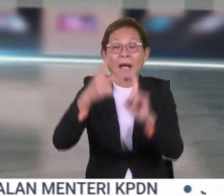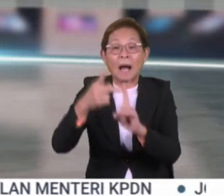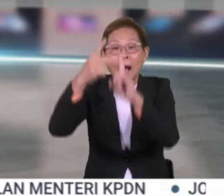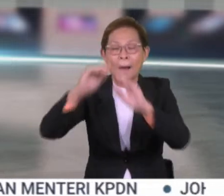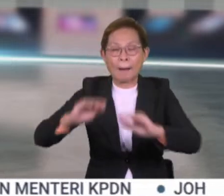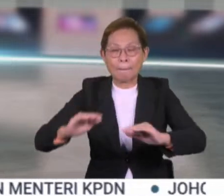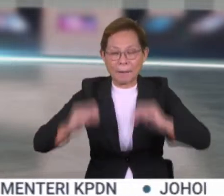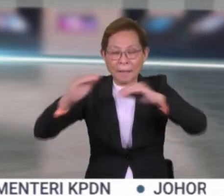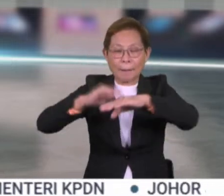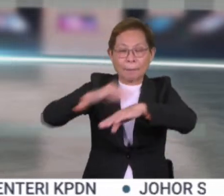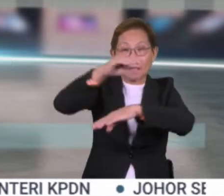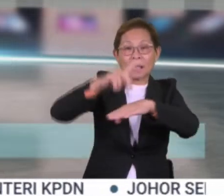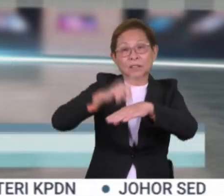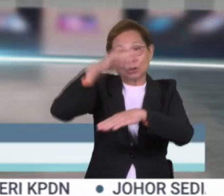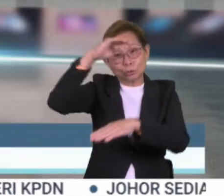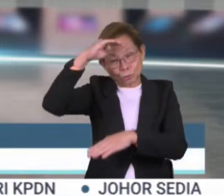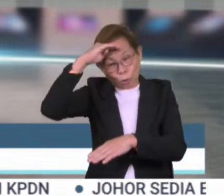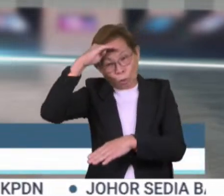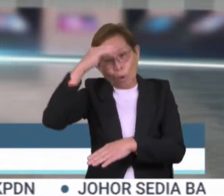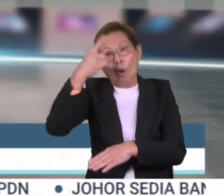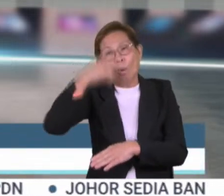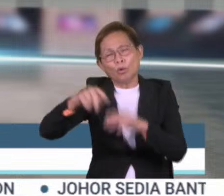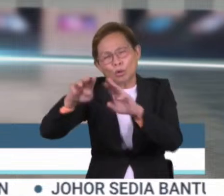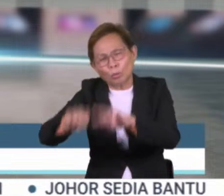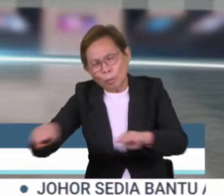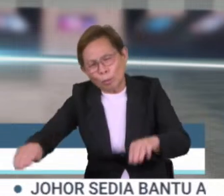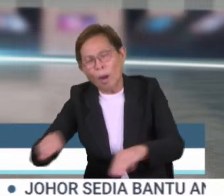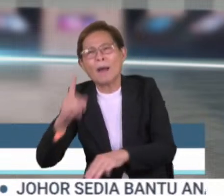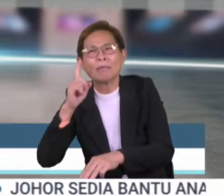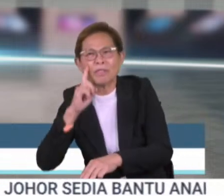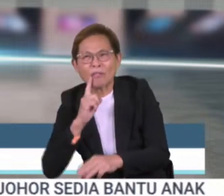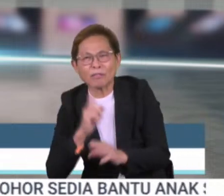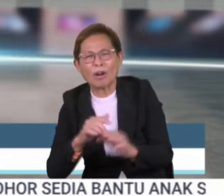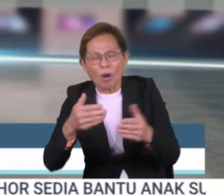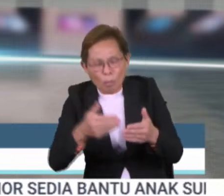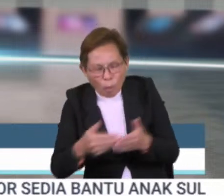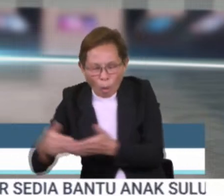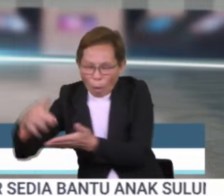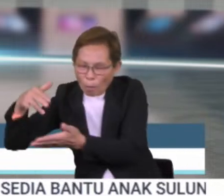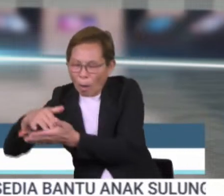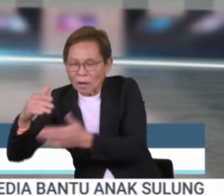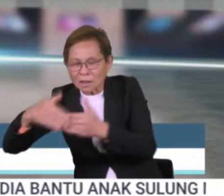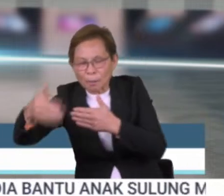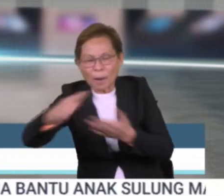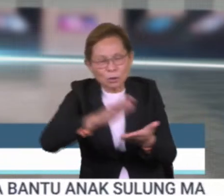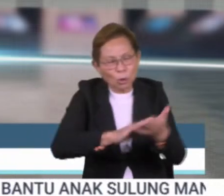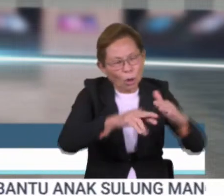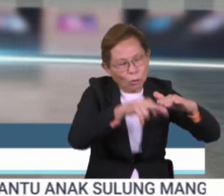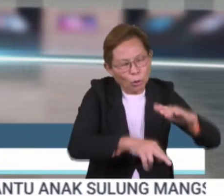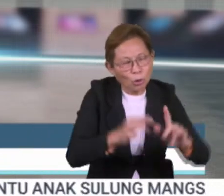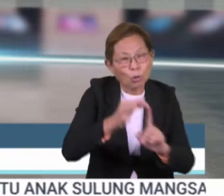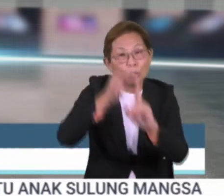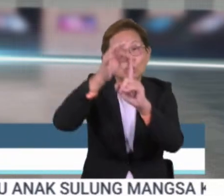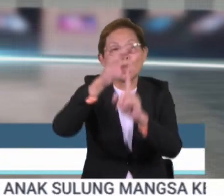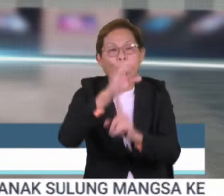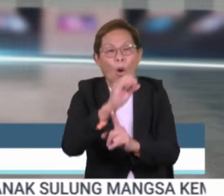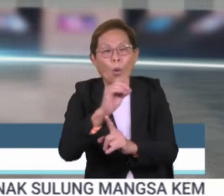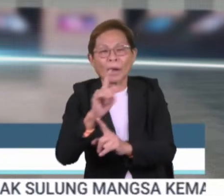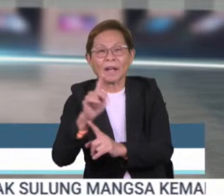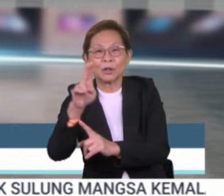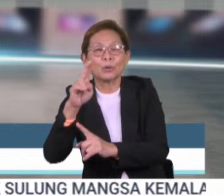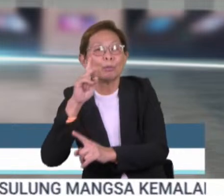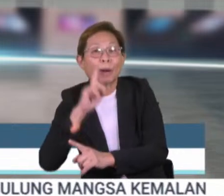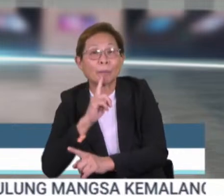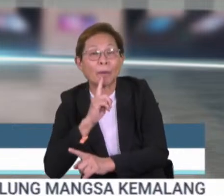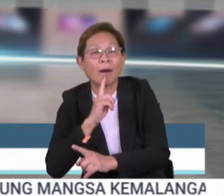Johor. Langkah itu bagi membolehkan murid golongan berkenaan melanjutkan pengajian selepas sekolah rendah, khususnya OKU